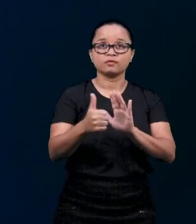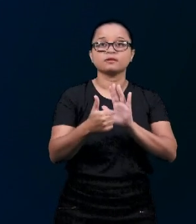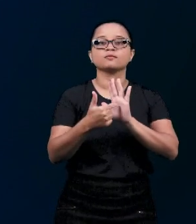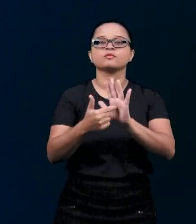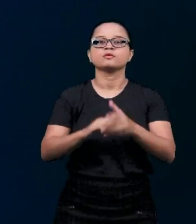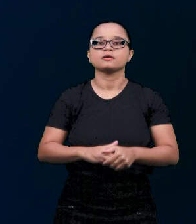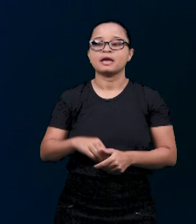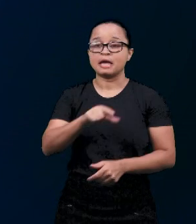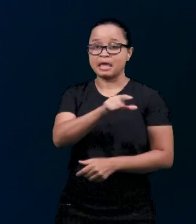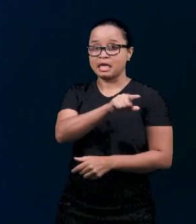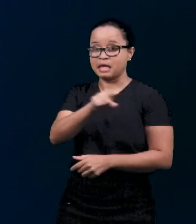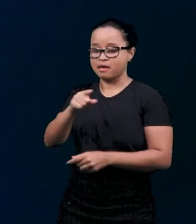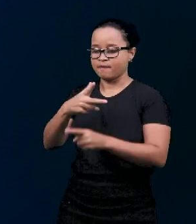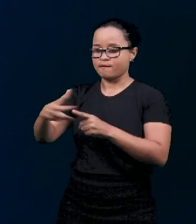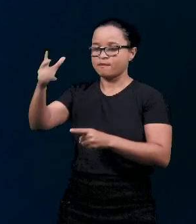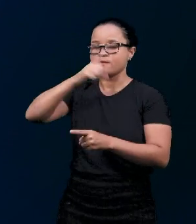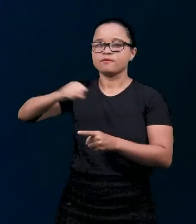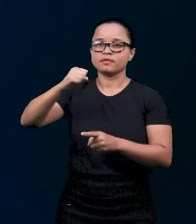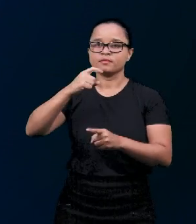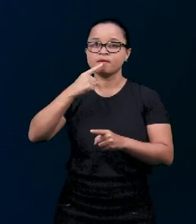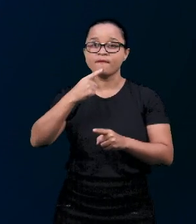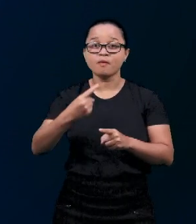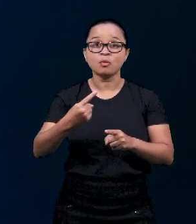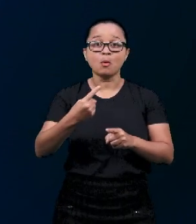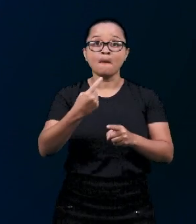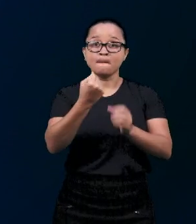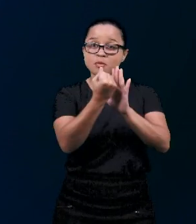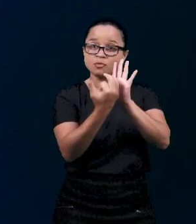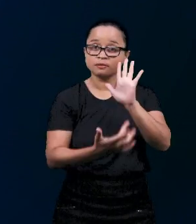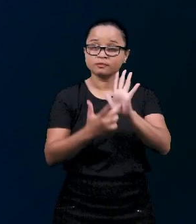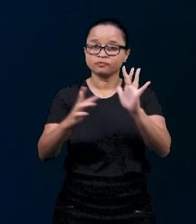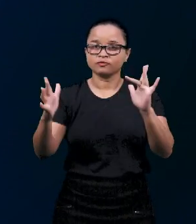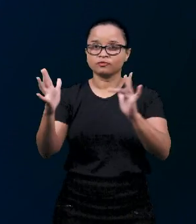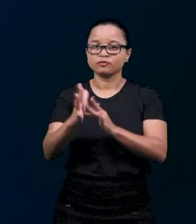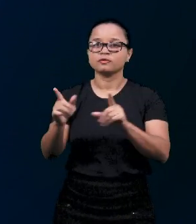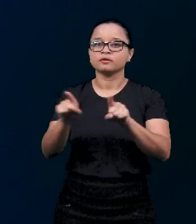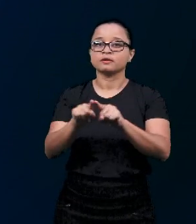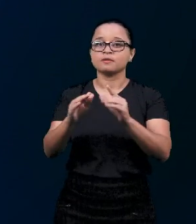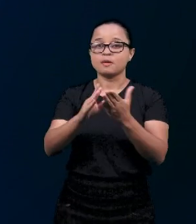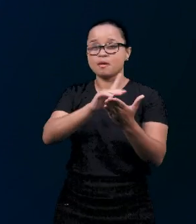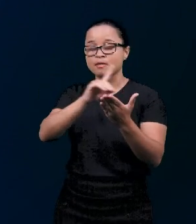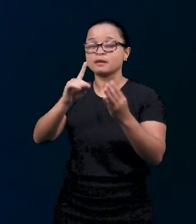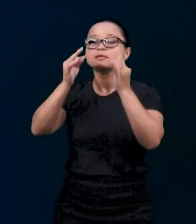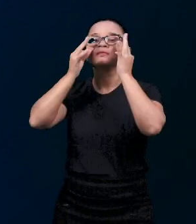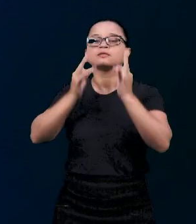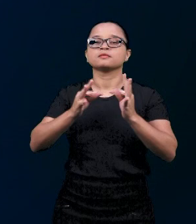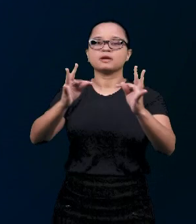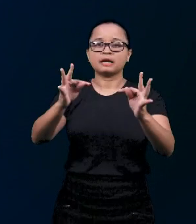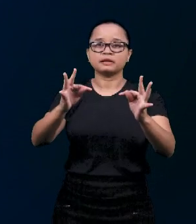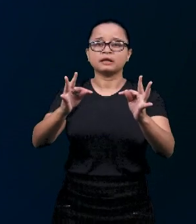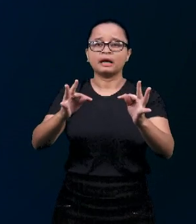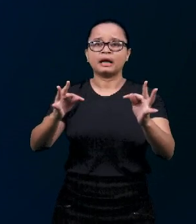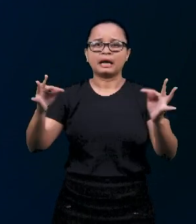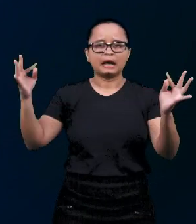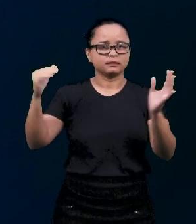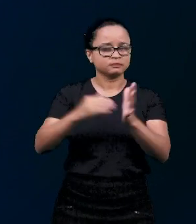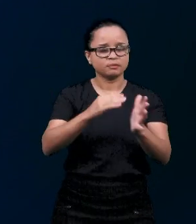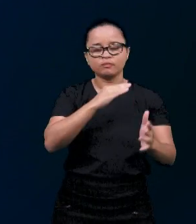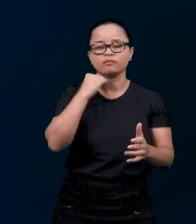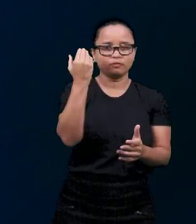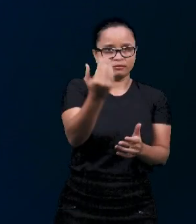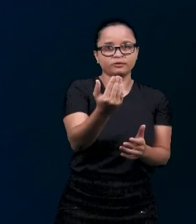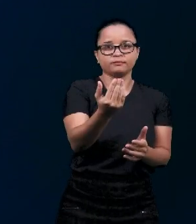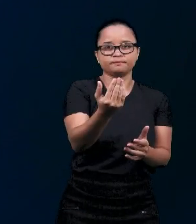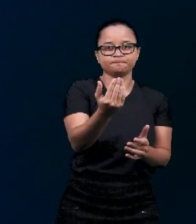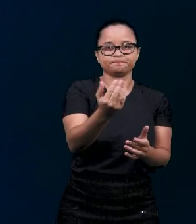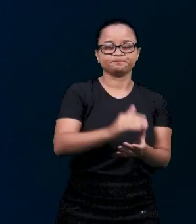et par la parole de leur témoignage. Ils n'ont pas aimé leur vie jusqu'à la mort. » Dans ce texte, les deux mots qui